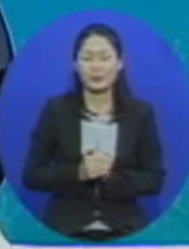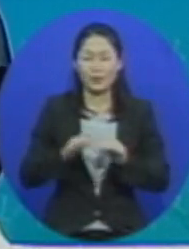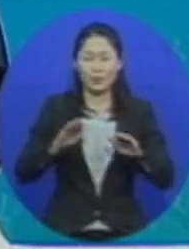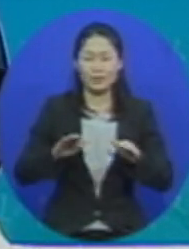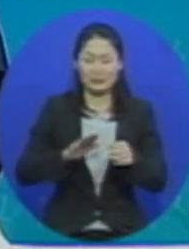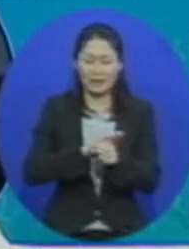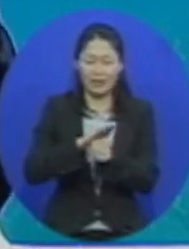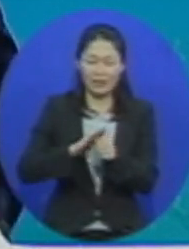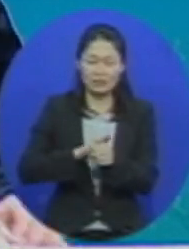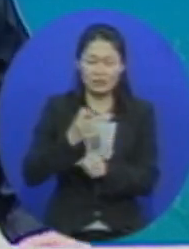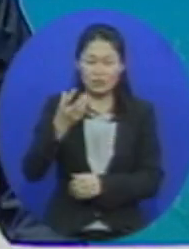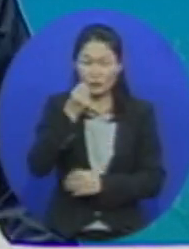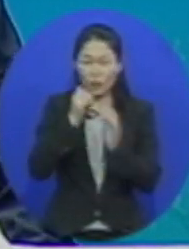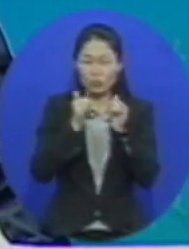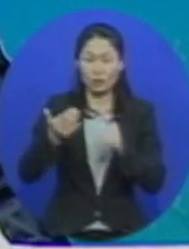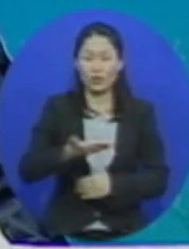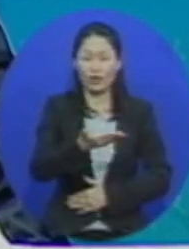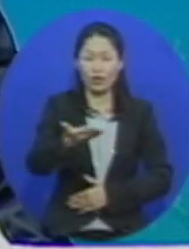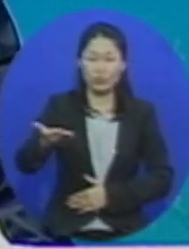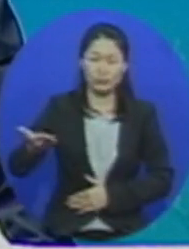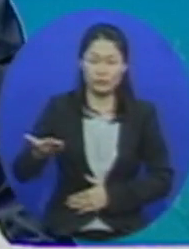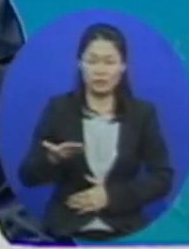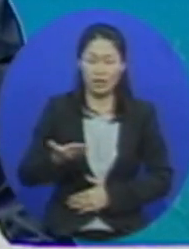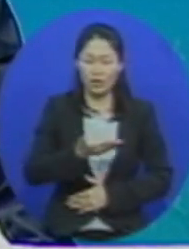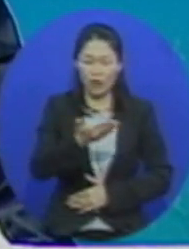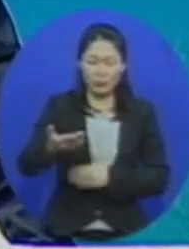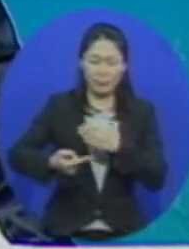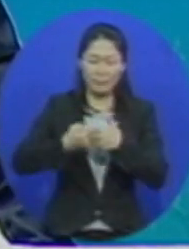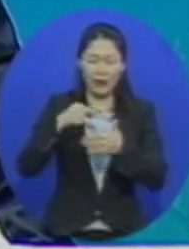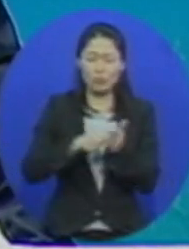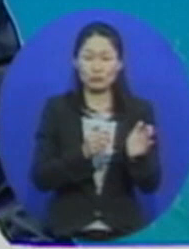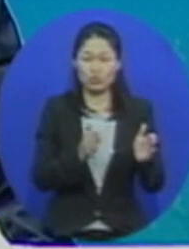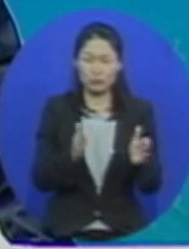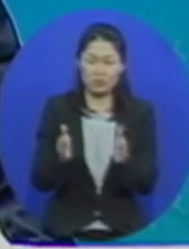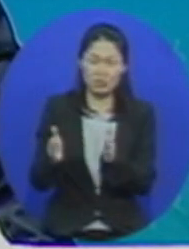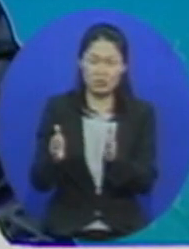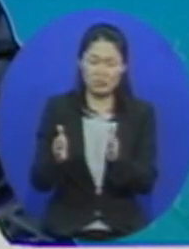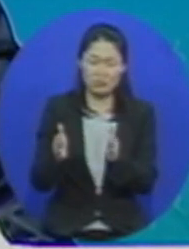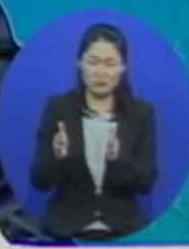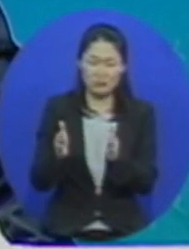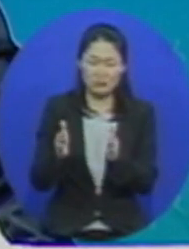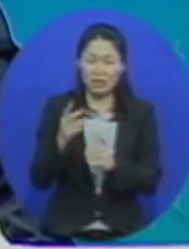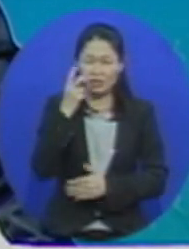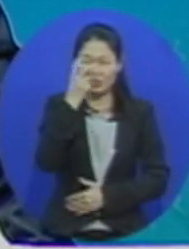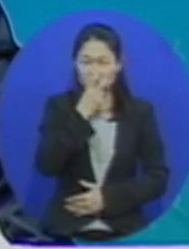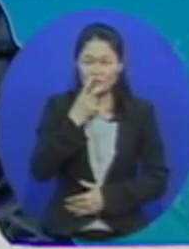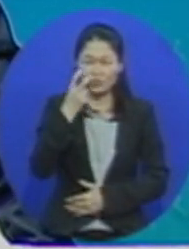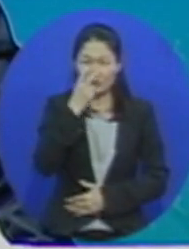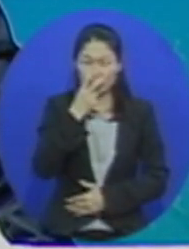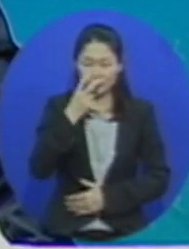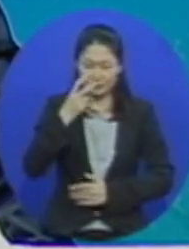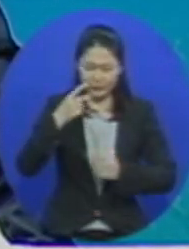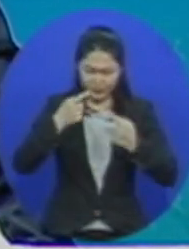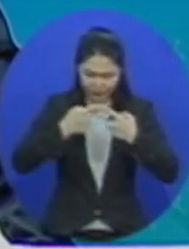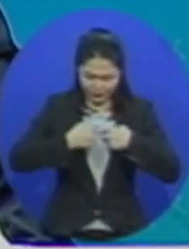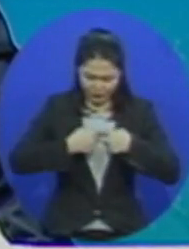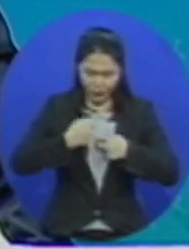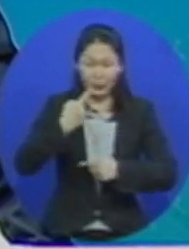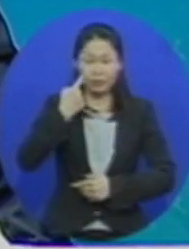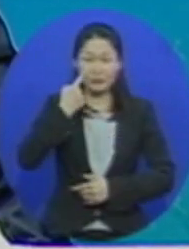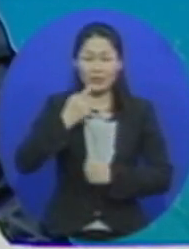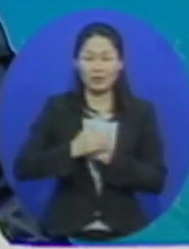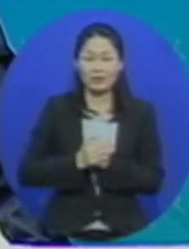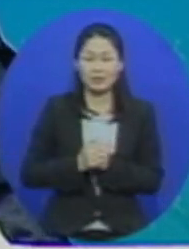오늘 사랑하는 성도여러분 여러분의 마음 준비를 한 번 점검해 보십시오 많은 성도들이